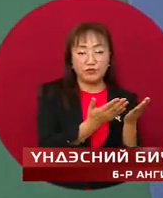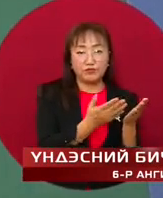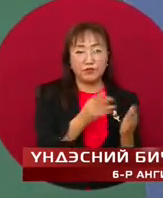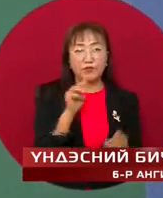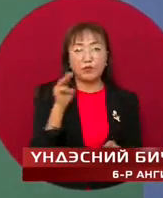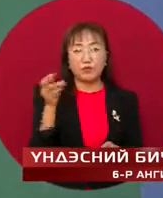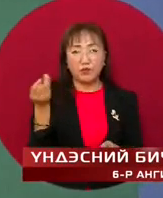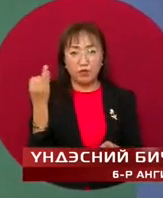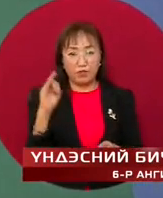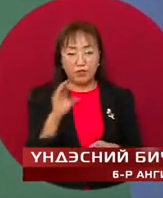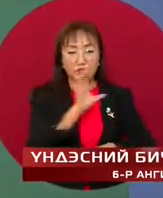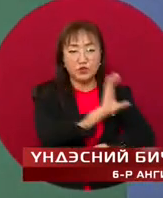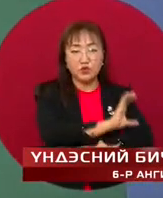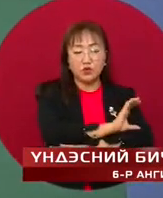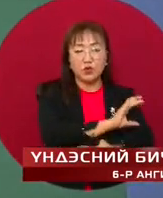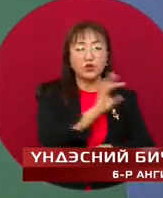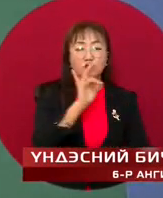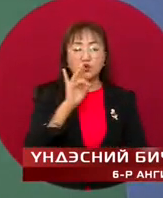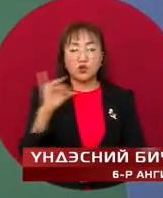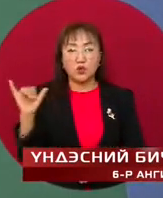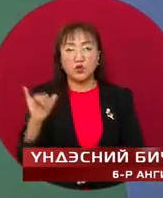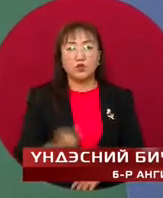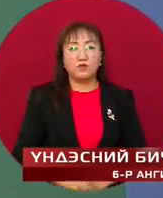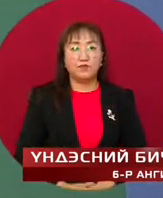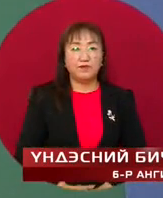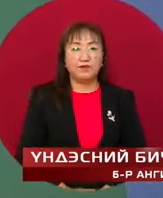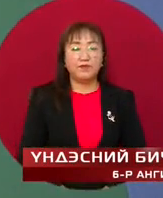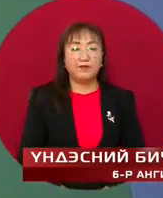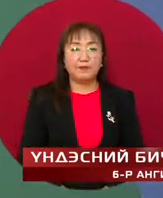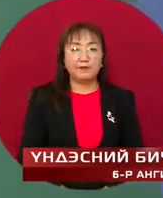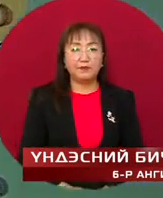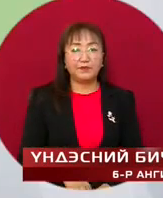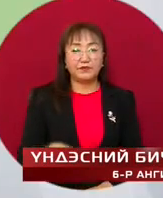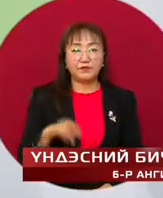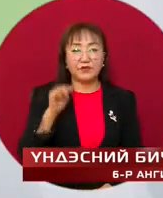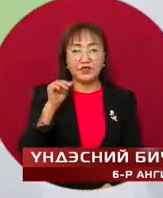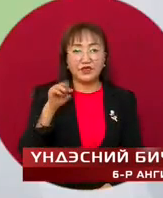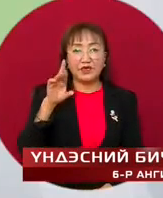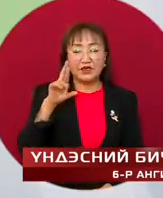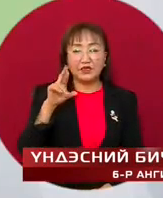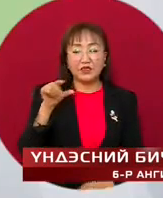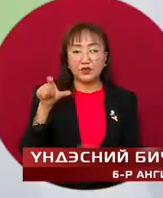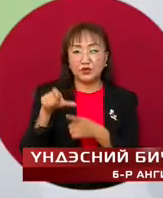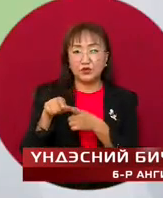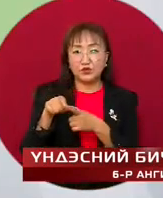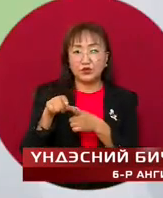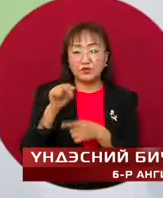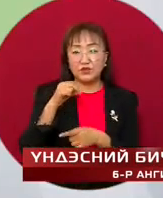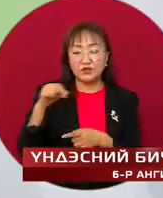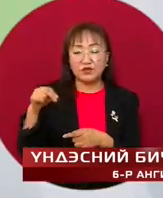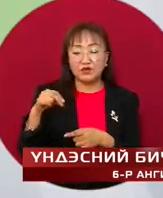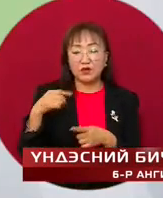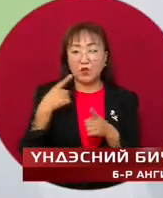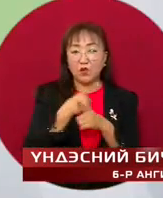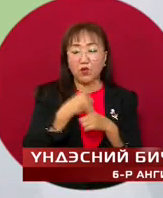Сургууль руу явах. Сургууль руу явах. За хэрвээ тий ялгалын нөхцөлийг бичгтээ алдаа гаргаагүй байвал өнөөдрийн хичээлийг маш сайн